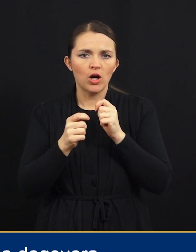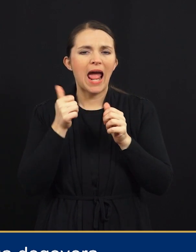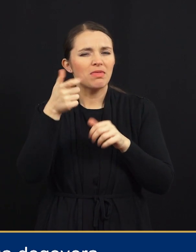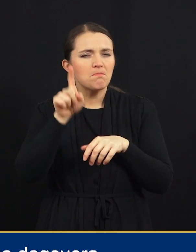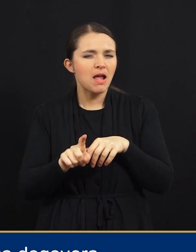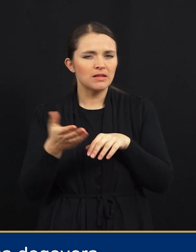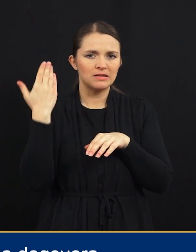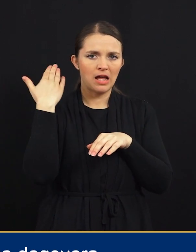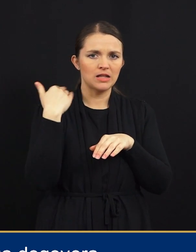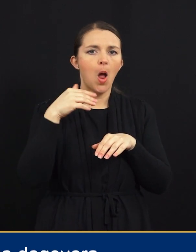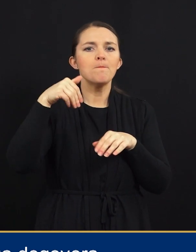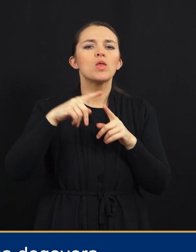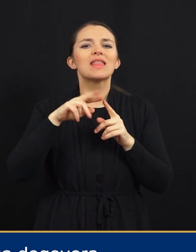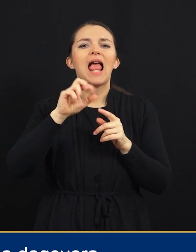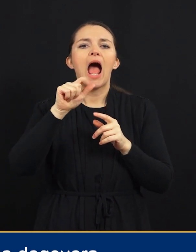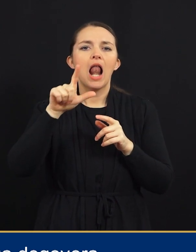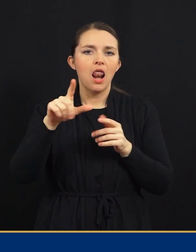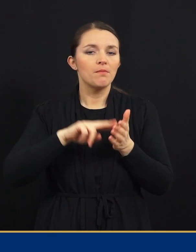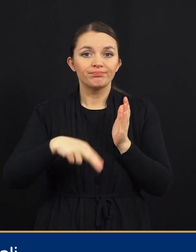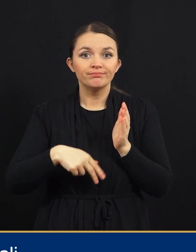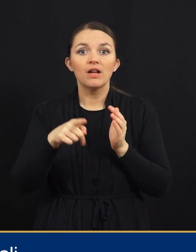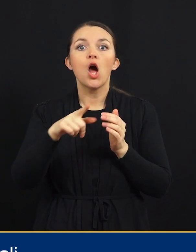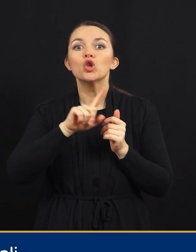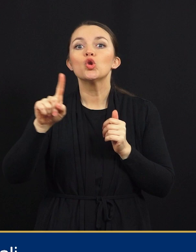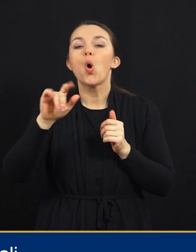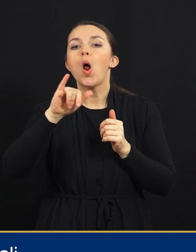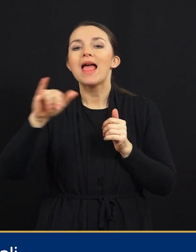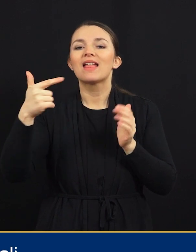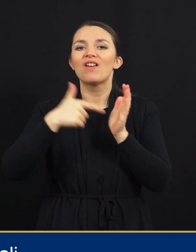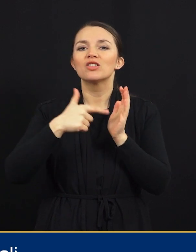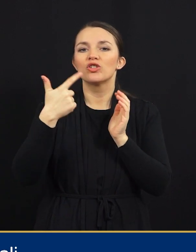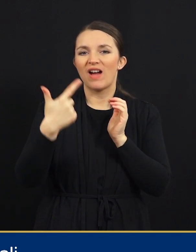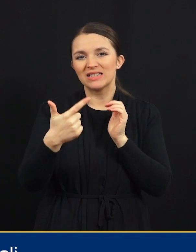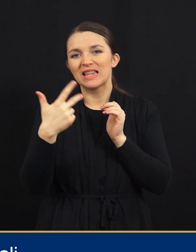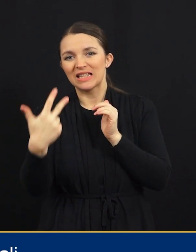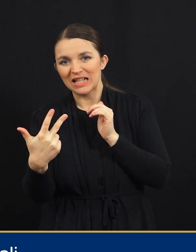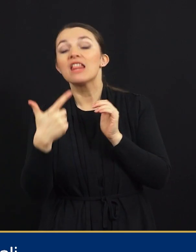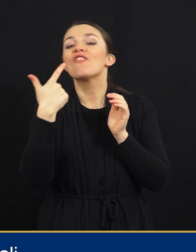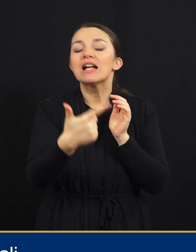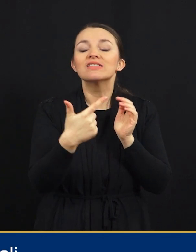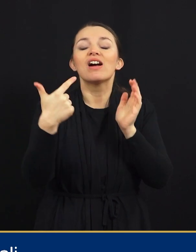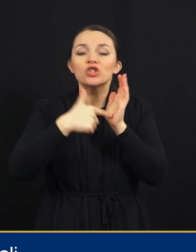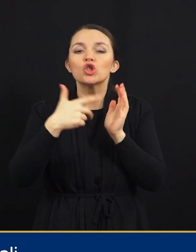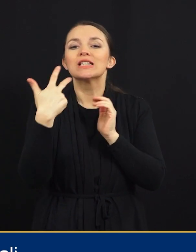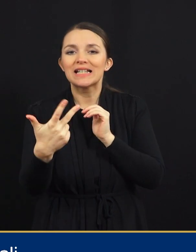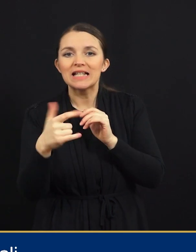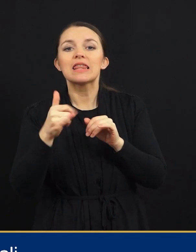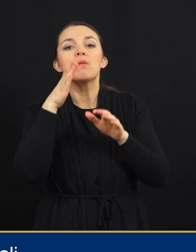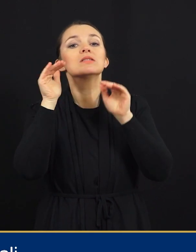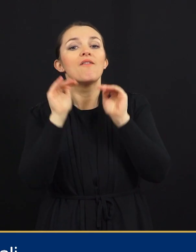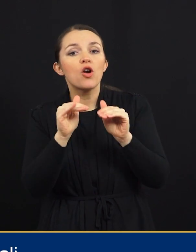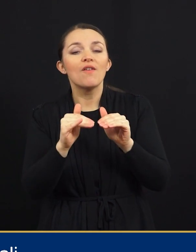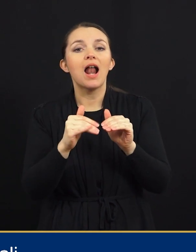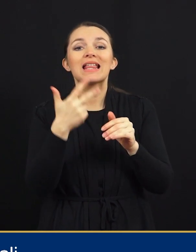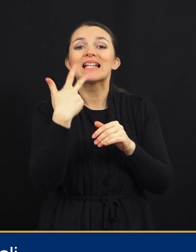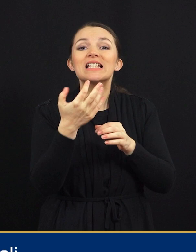dober mesec dni nazaj v Montrealu. Do leta 2030 naj bi zavarovali 30%